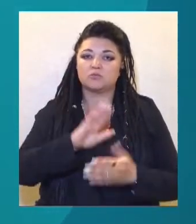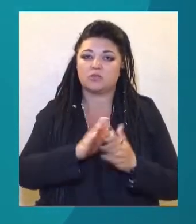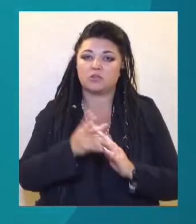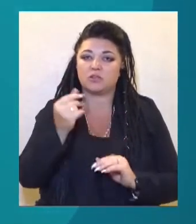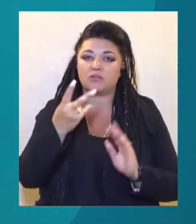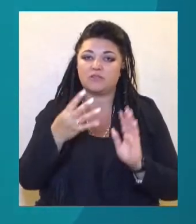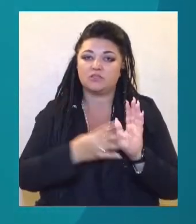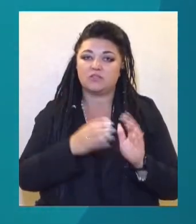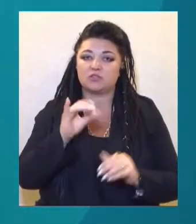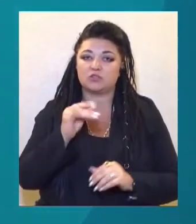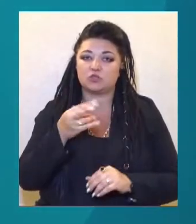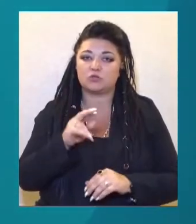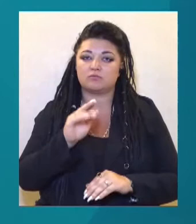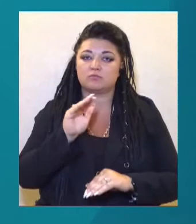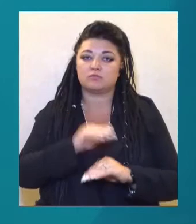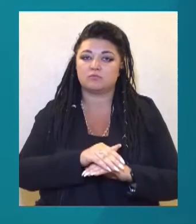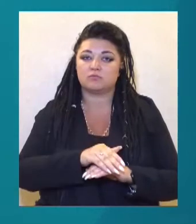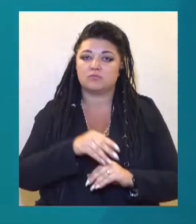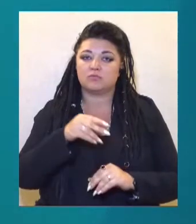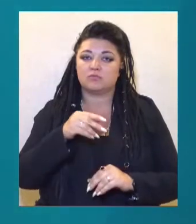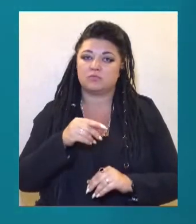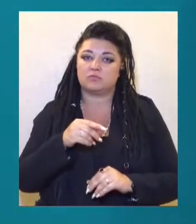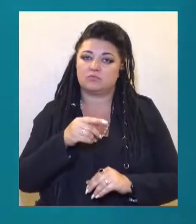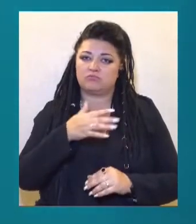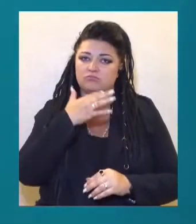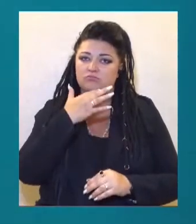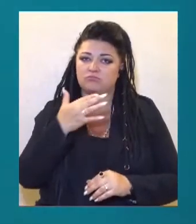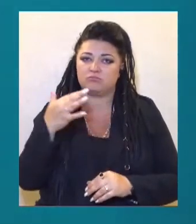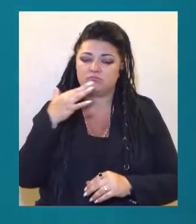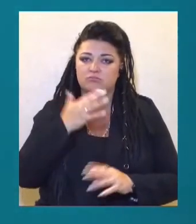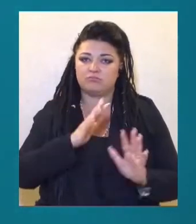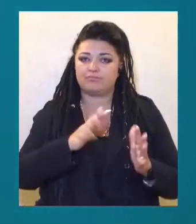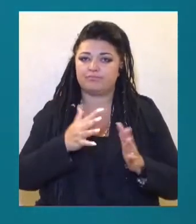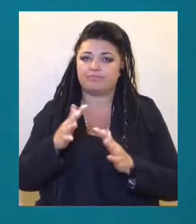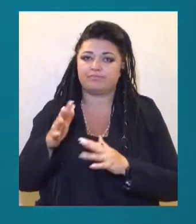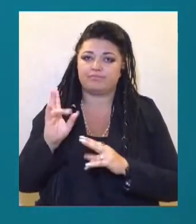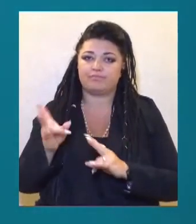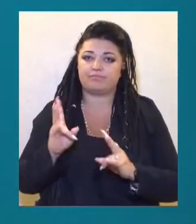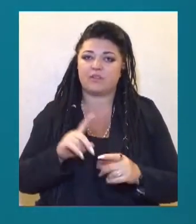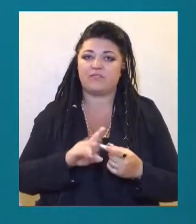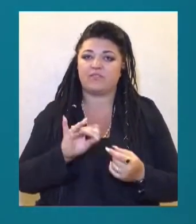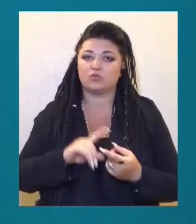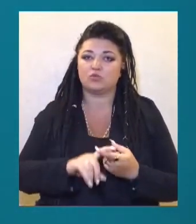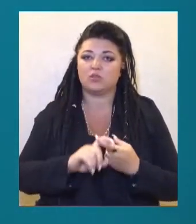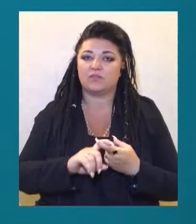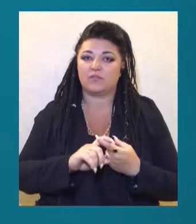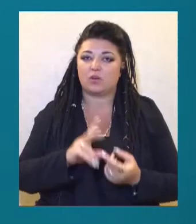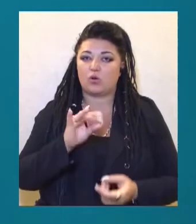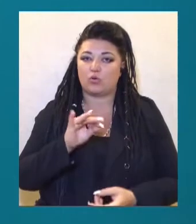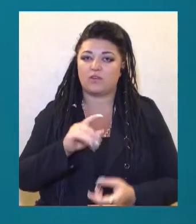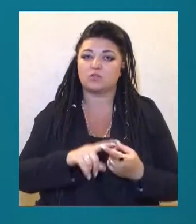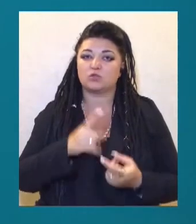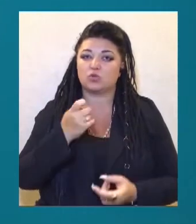світі зареєстровано 6081 лабораторно підтверджений випадок коронавірусної інфекції. З них 132 –